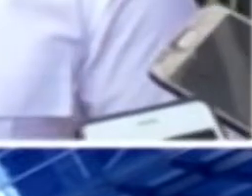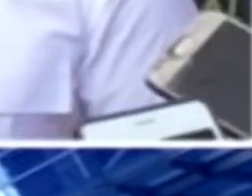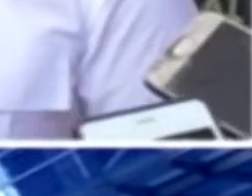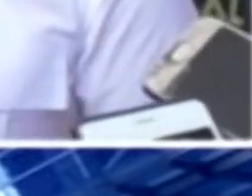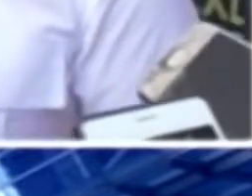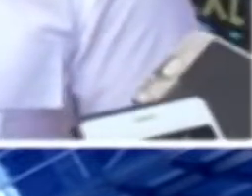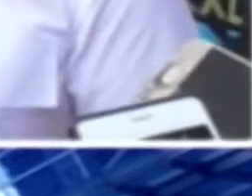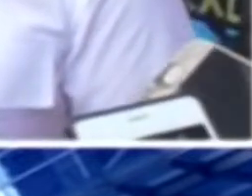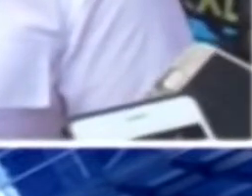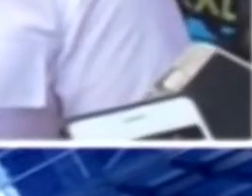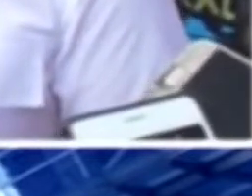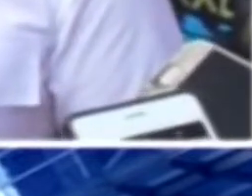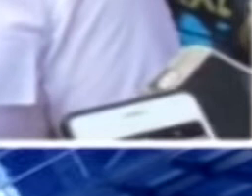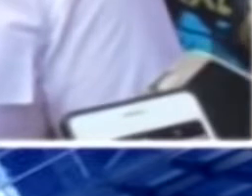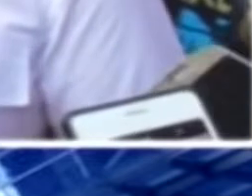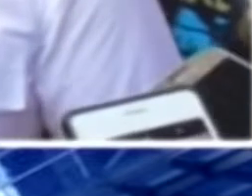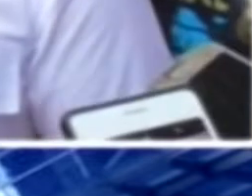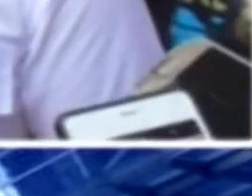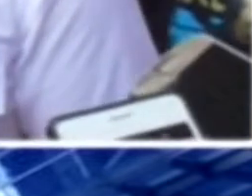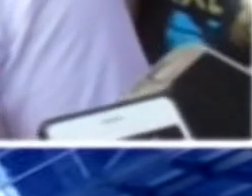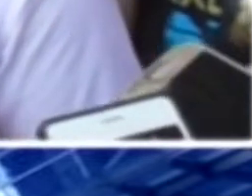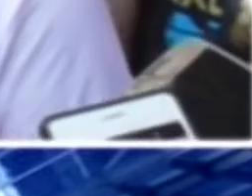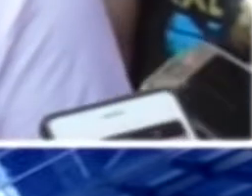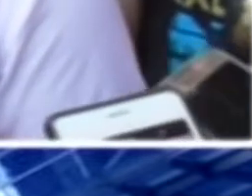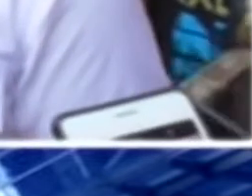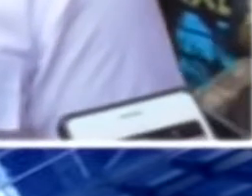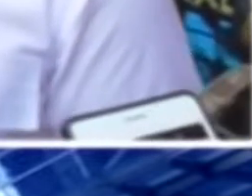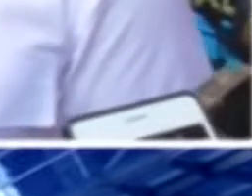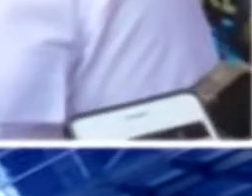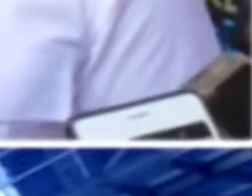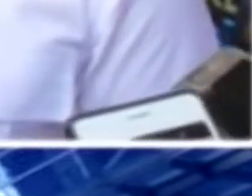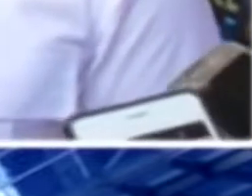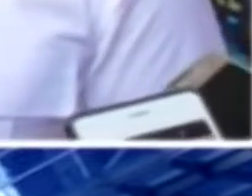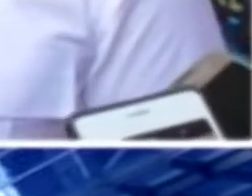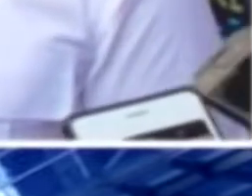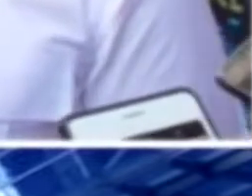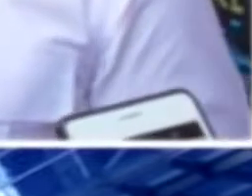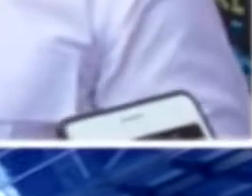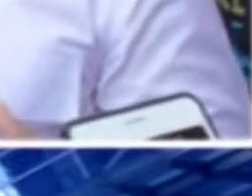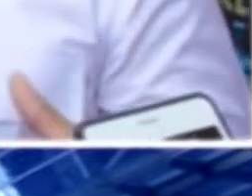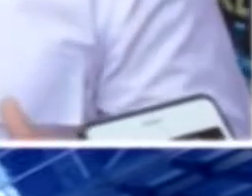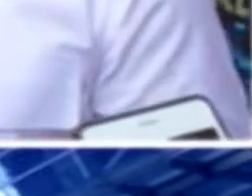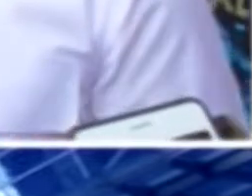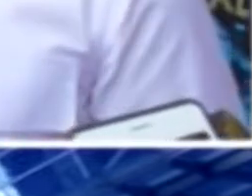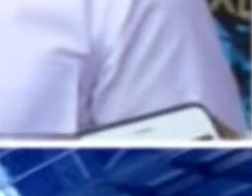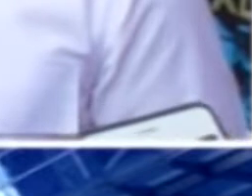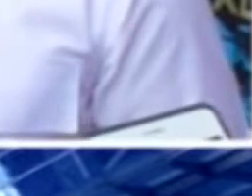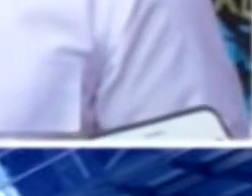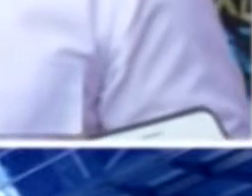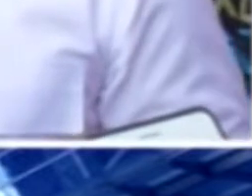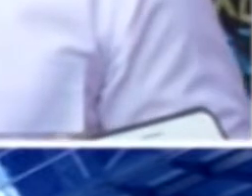dilakukan diperbaiki karena kondisi handphone itu 30-70% diperbaiki, kemudian di packing